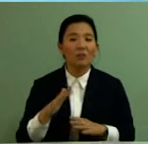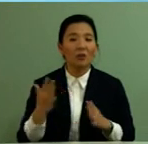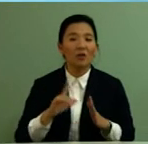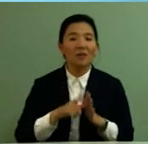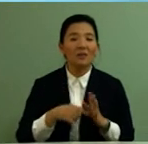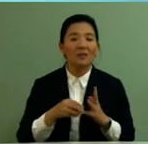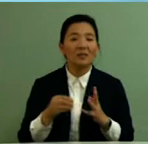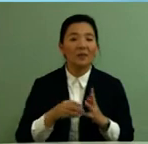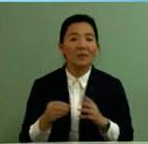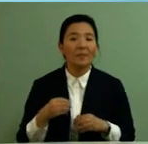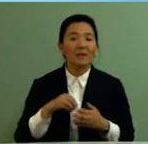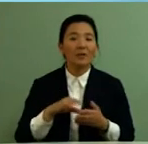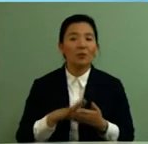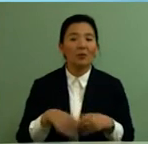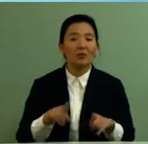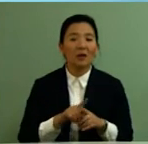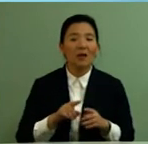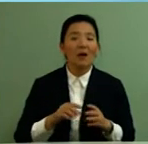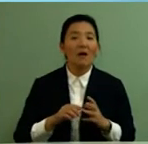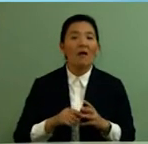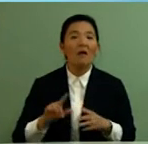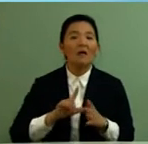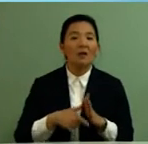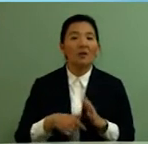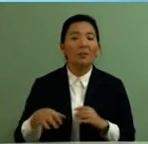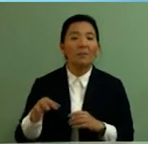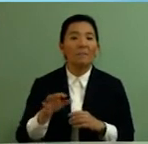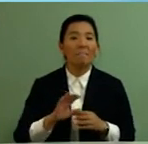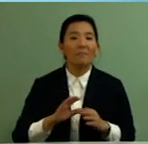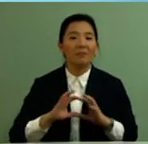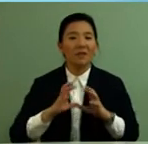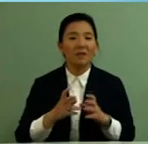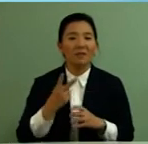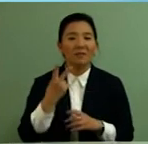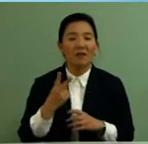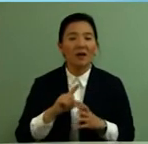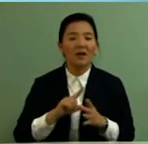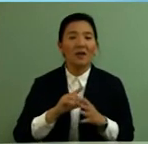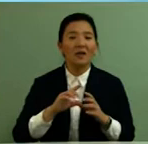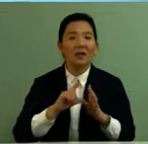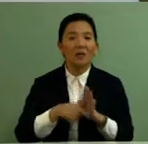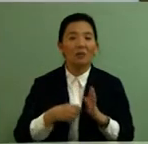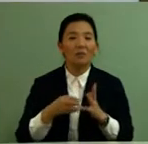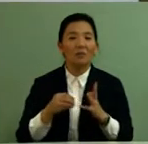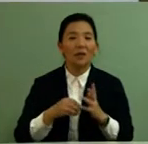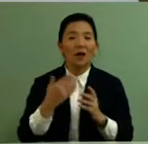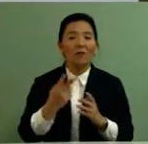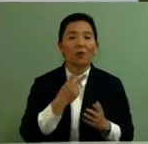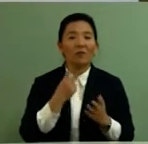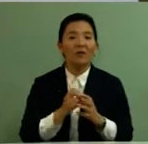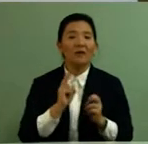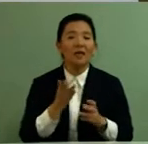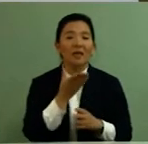радиуса Земли. Я запишу так, радиус планеты в 2 радиуса Земли. И вы увидите, как красиво